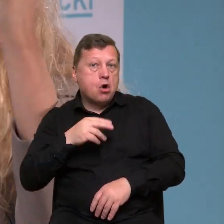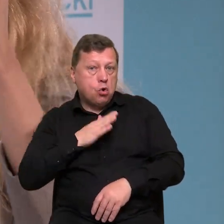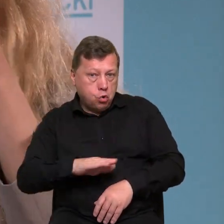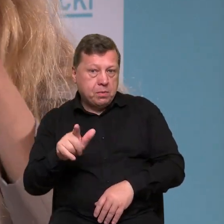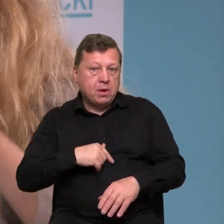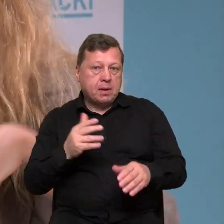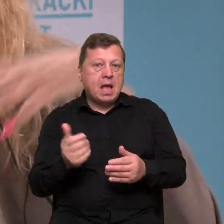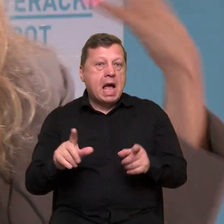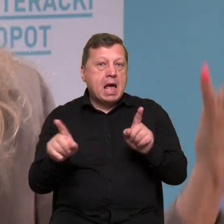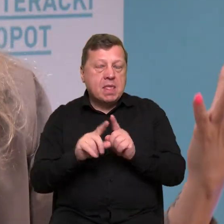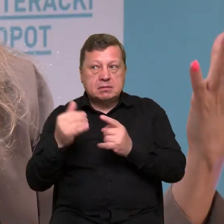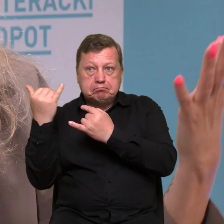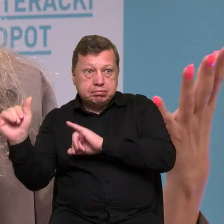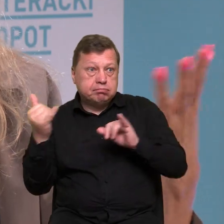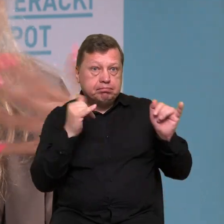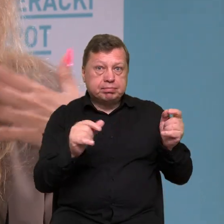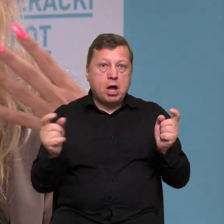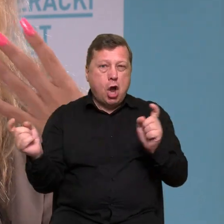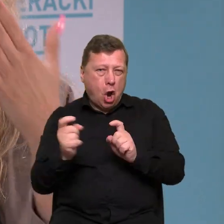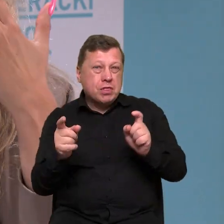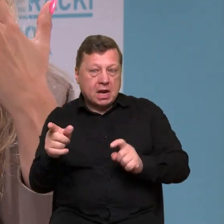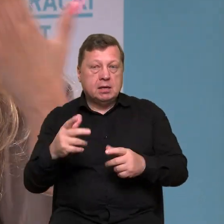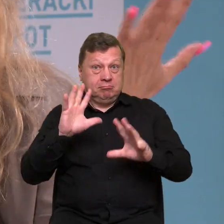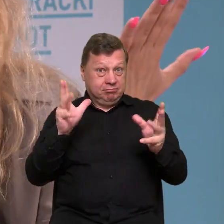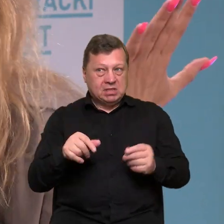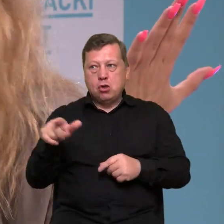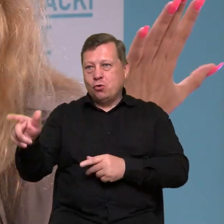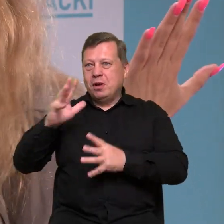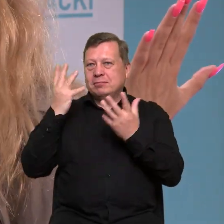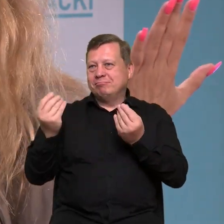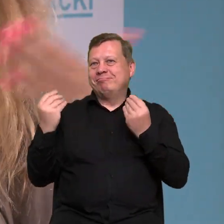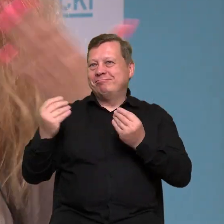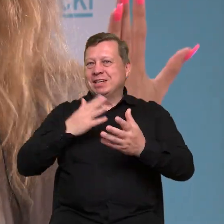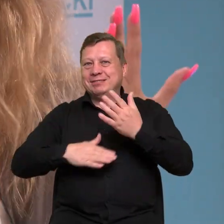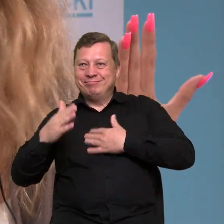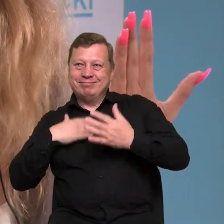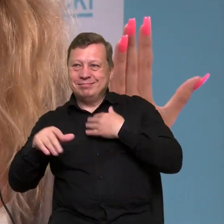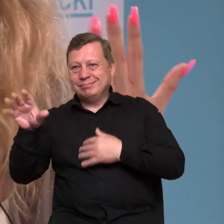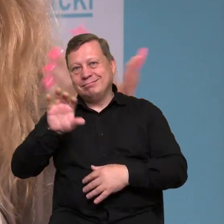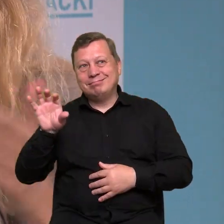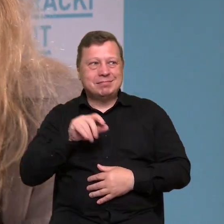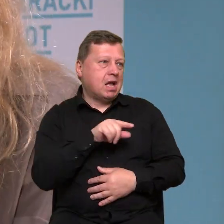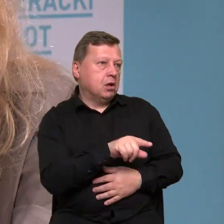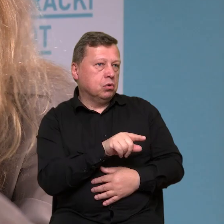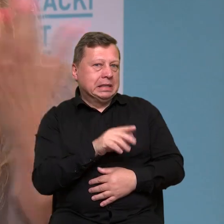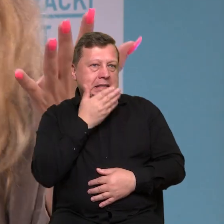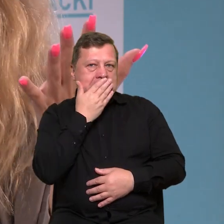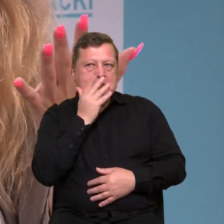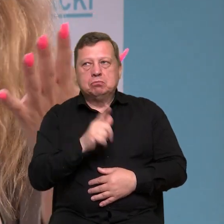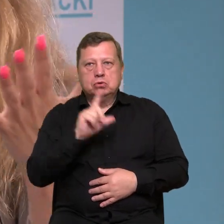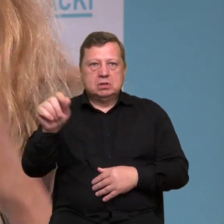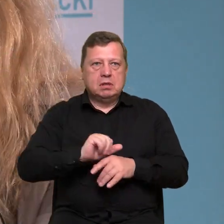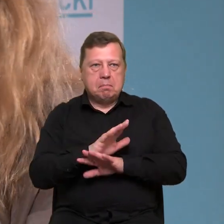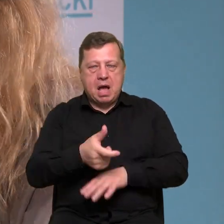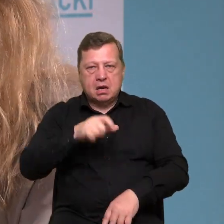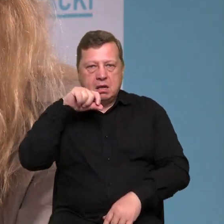też podobał mi się kontrast. W jednym było pogodnie, człowiek się cieszył, a w drugim stwierdzało się, muszę iść do baru i się czegoś